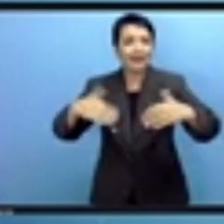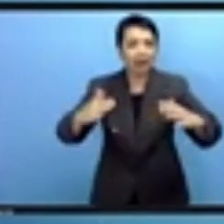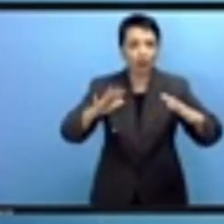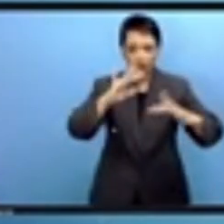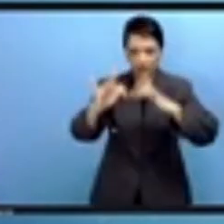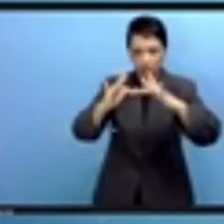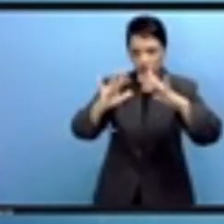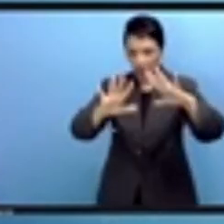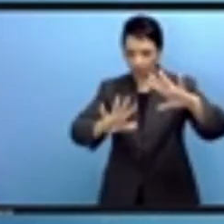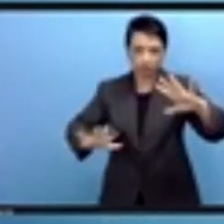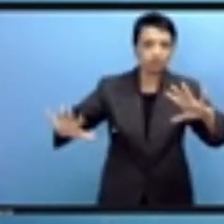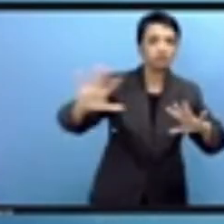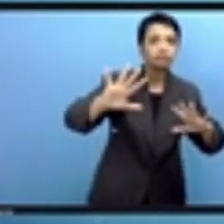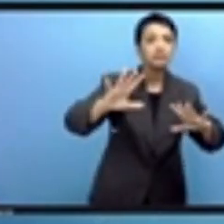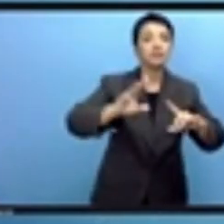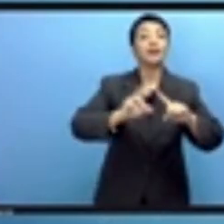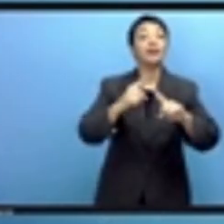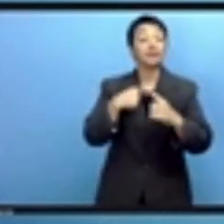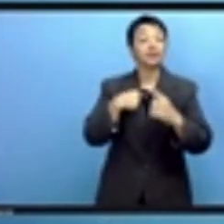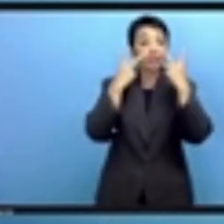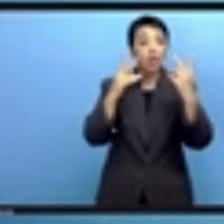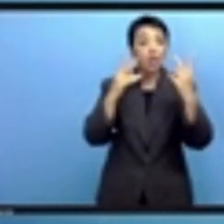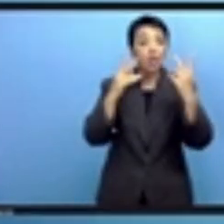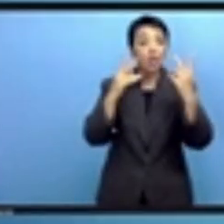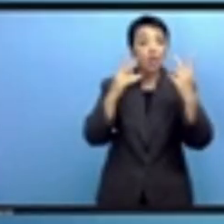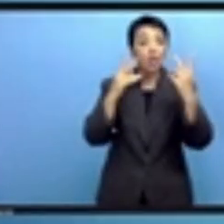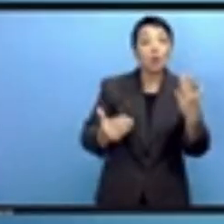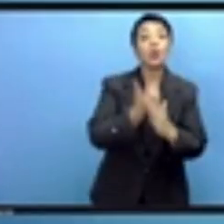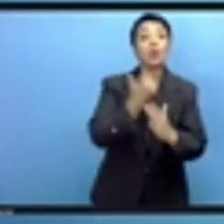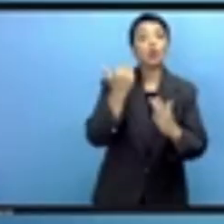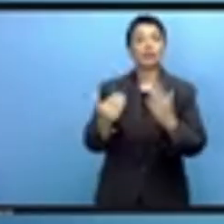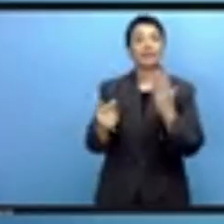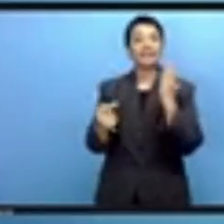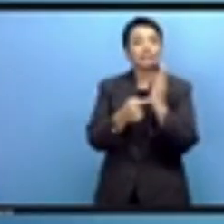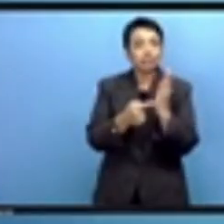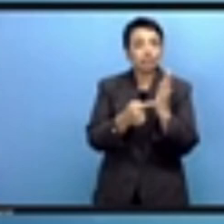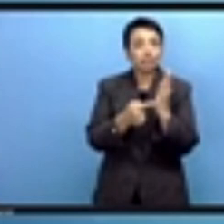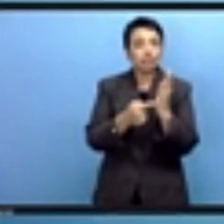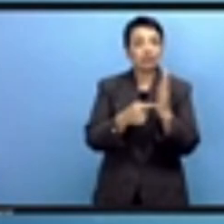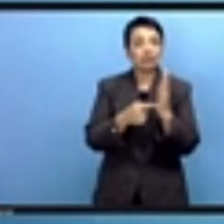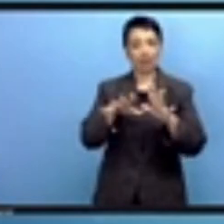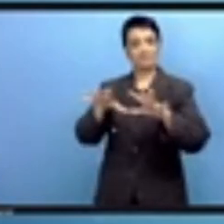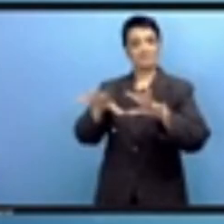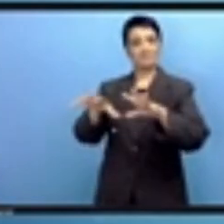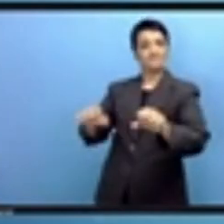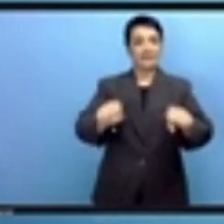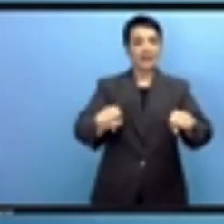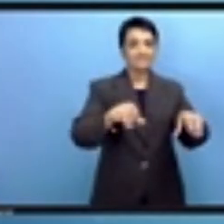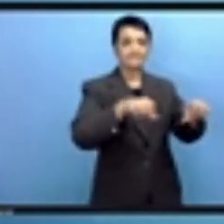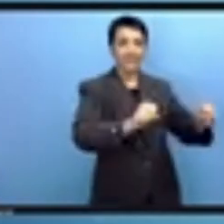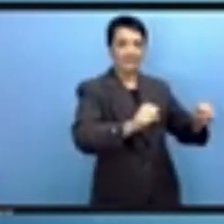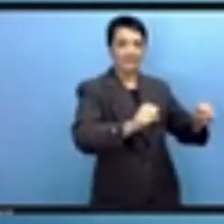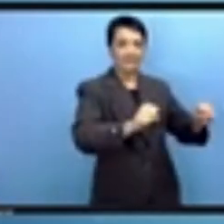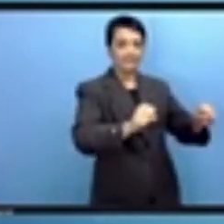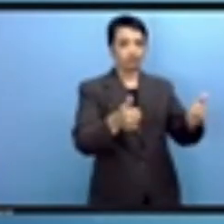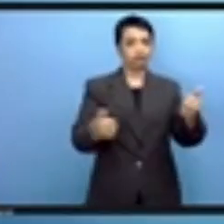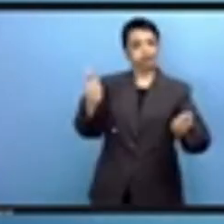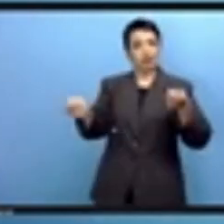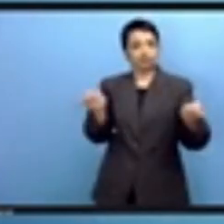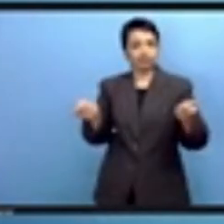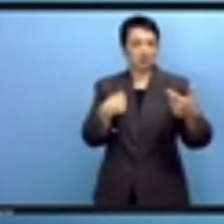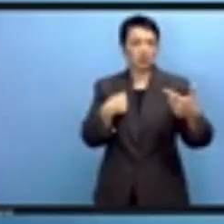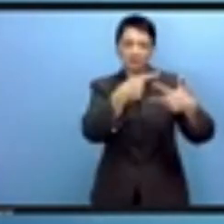见，而且我们看到新出现的数字威权主